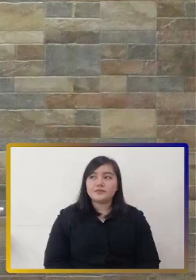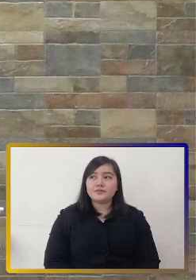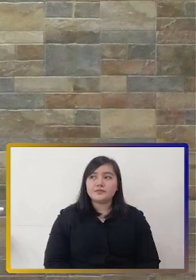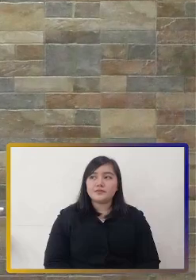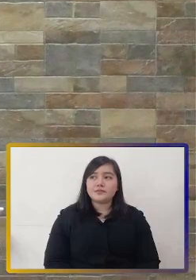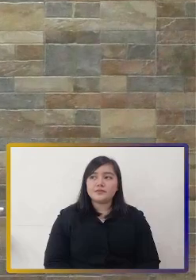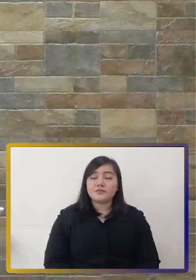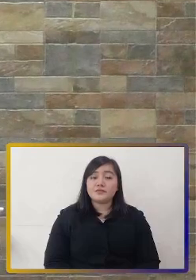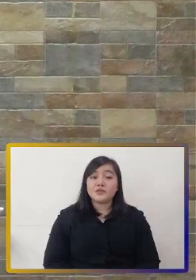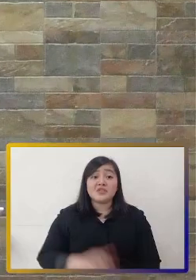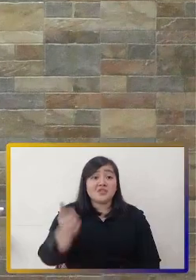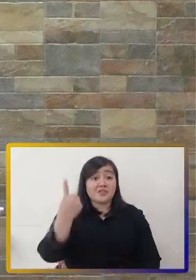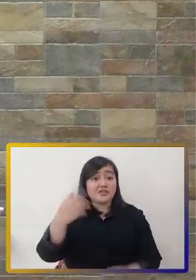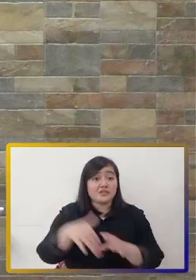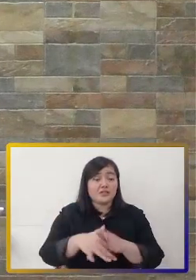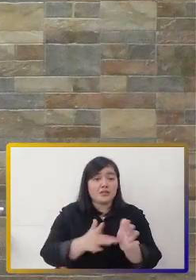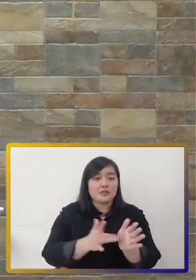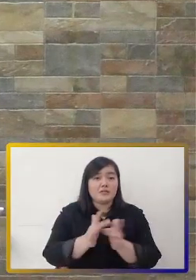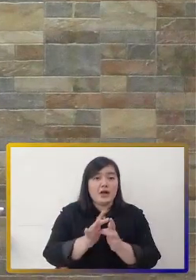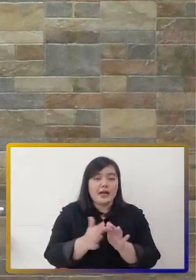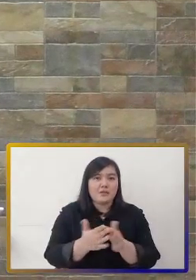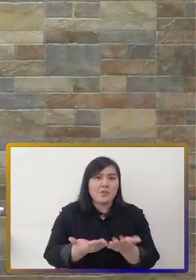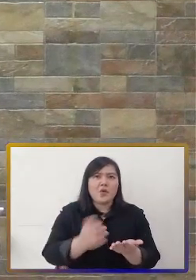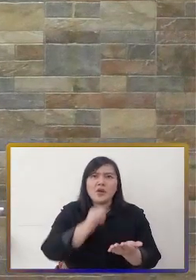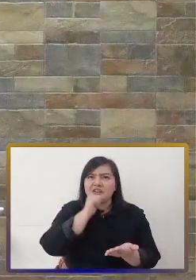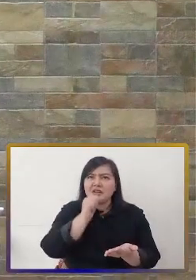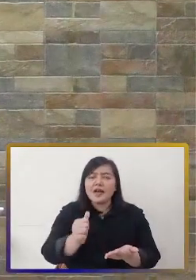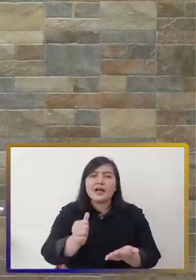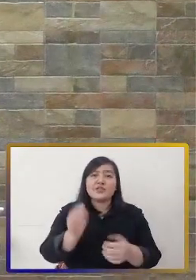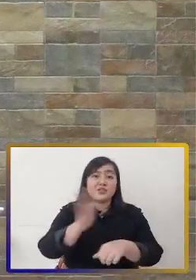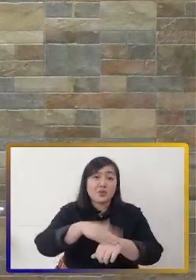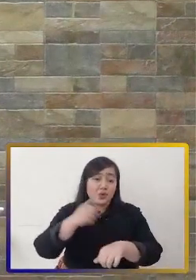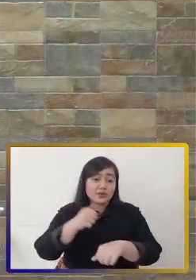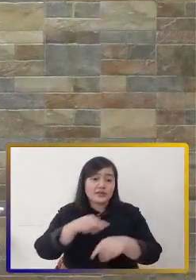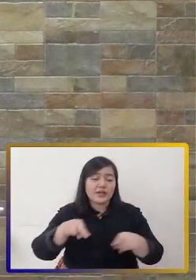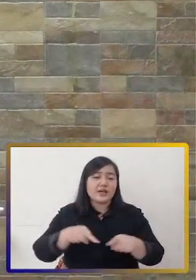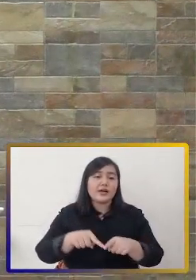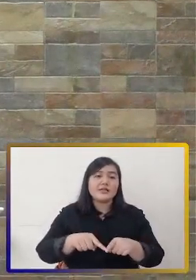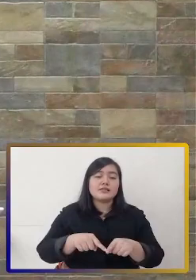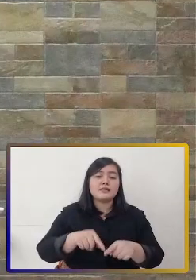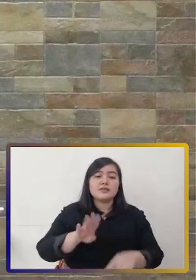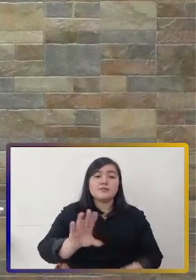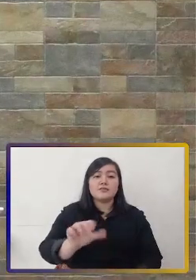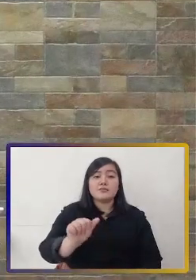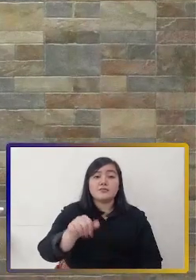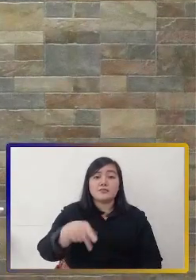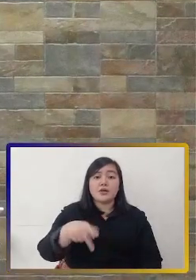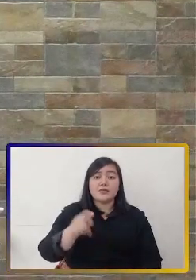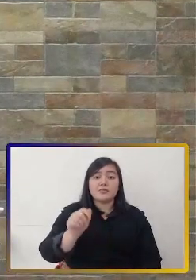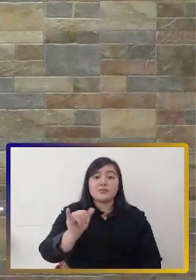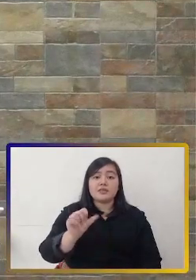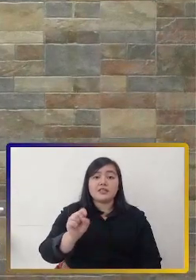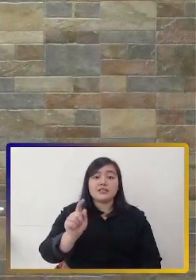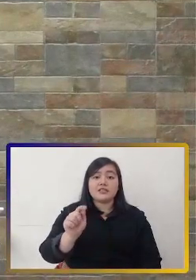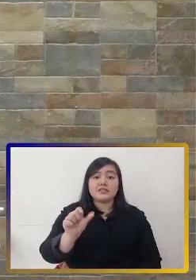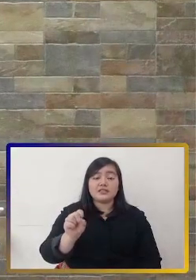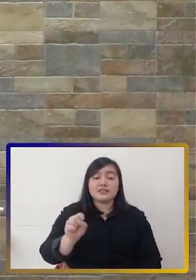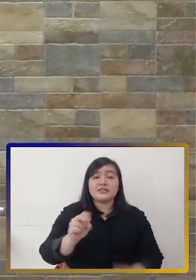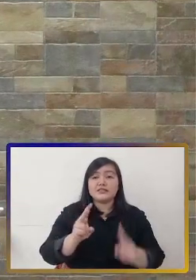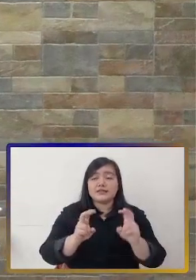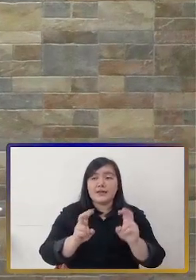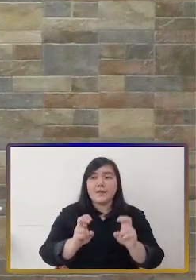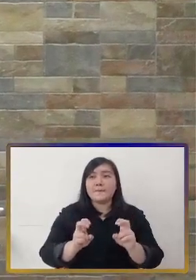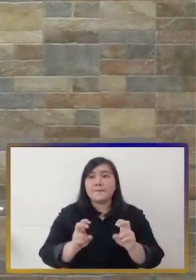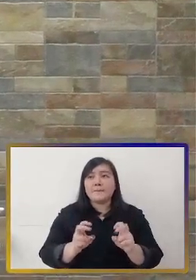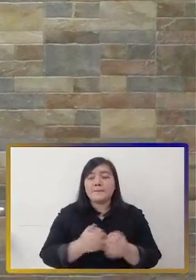sila tinawag niyan. But yung tinawag na Baptist is, matitrace natin po yan sila, na ang